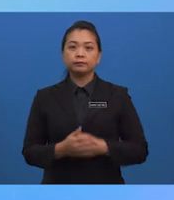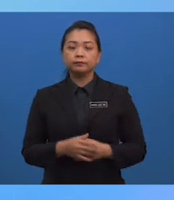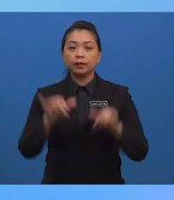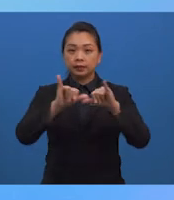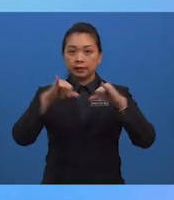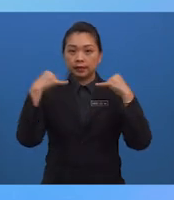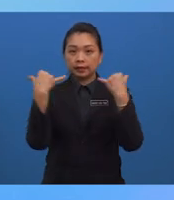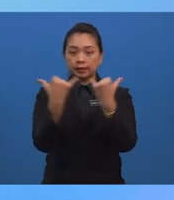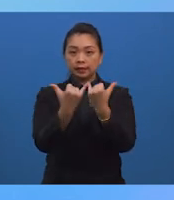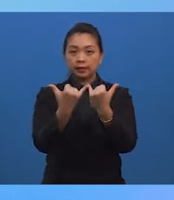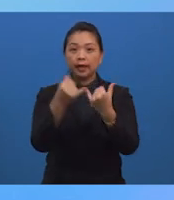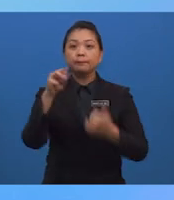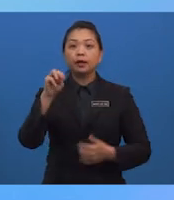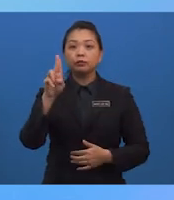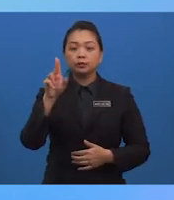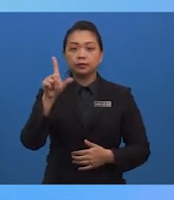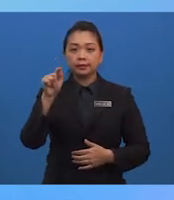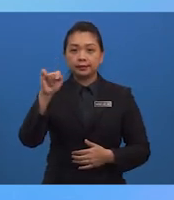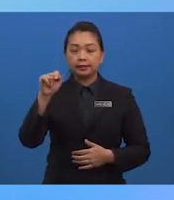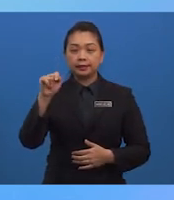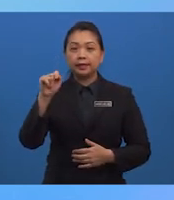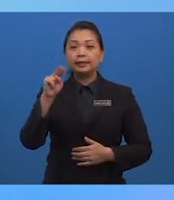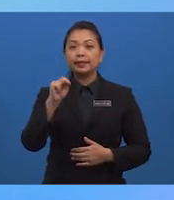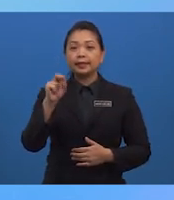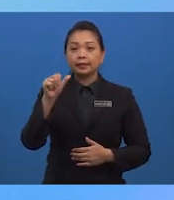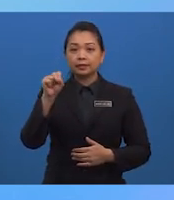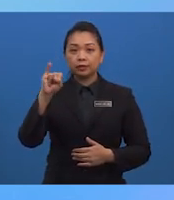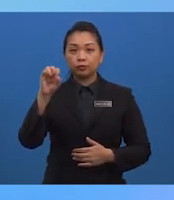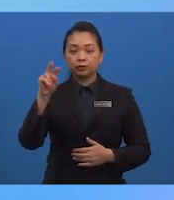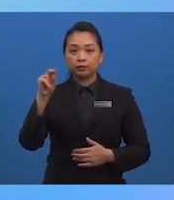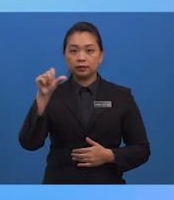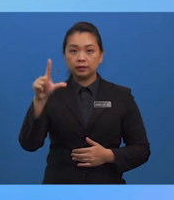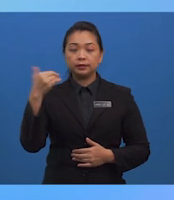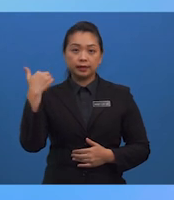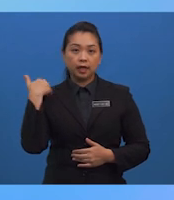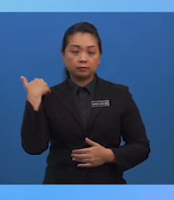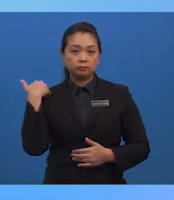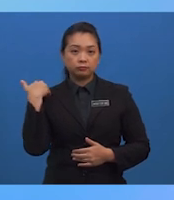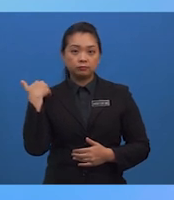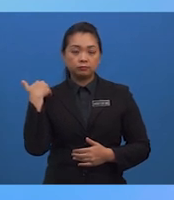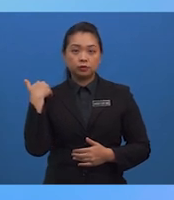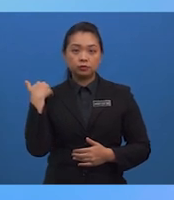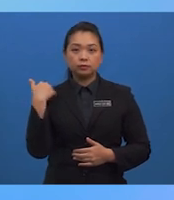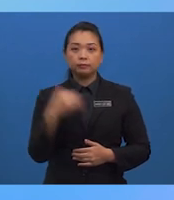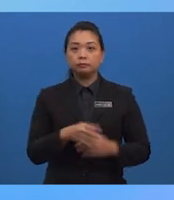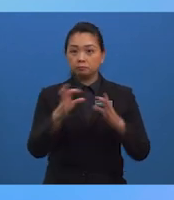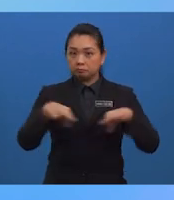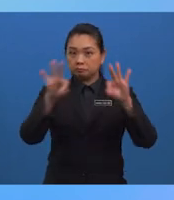Syarikat-syarikat multinasional memainkan peranan yang penting dalam kemajuan sektor perindustrian di